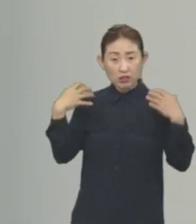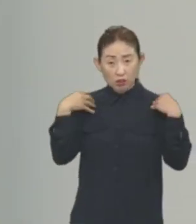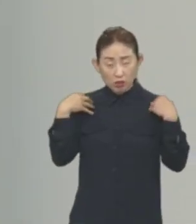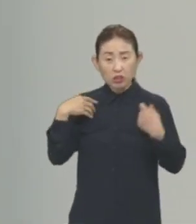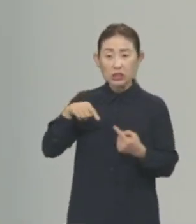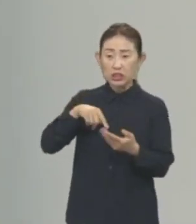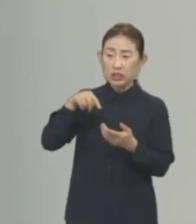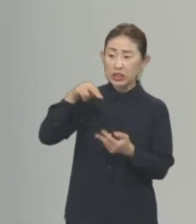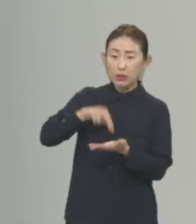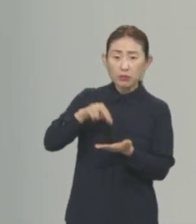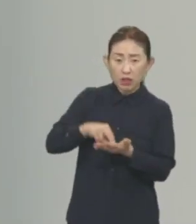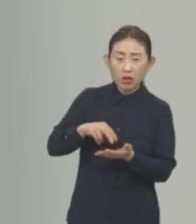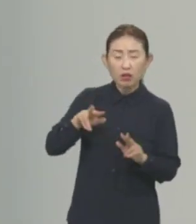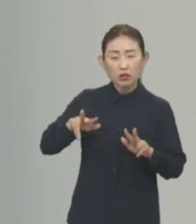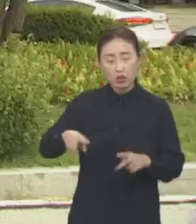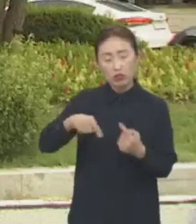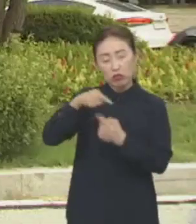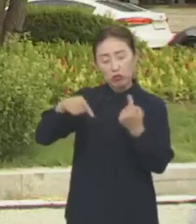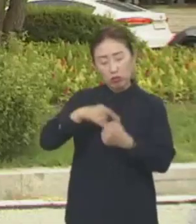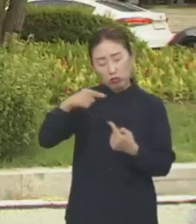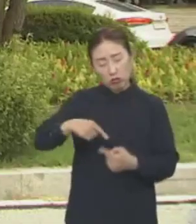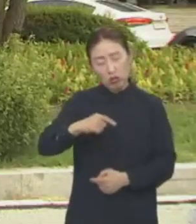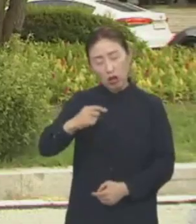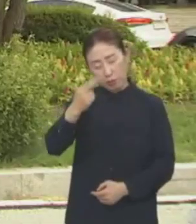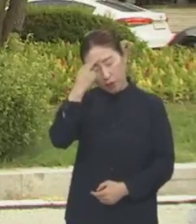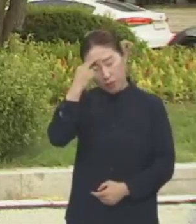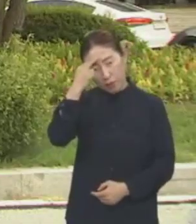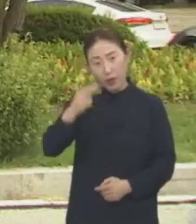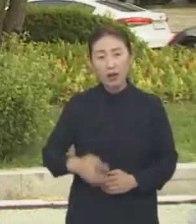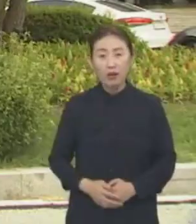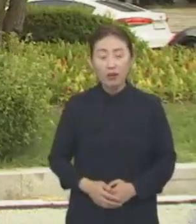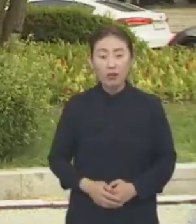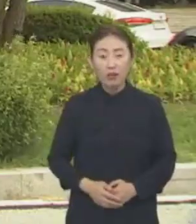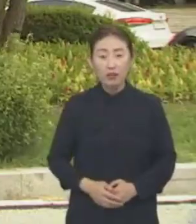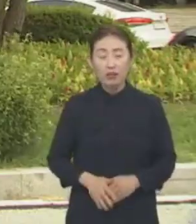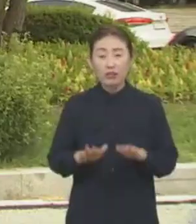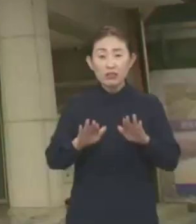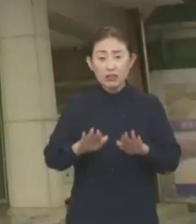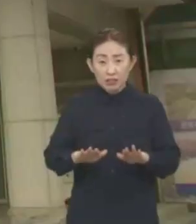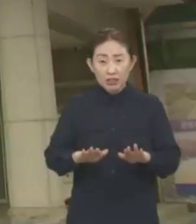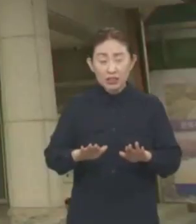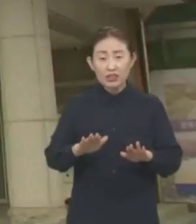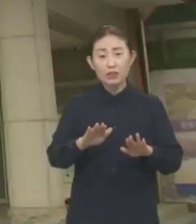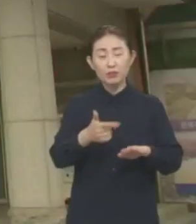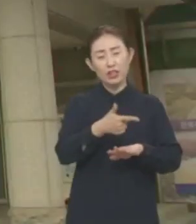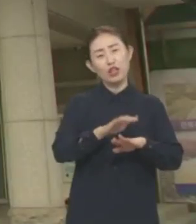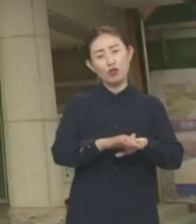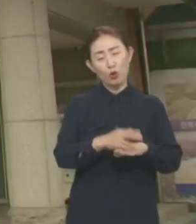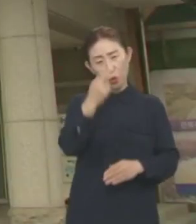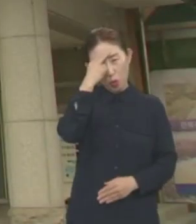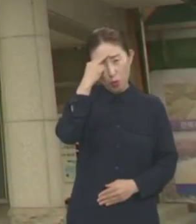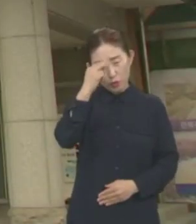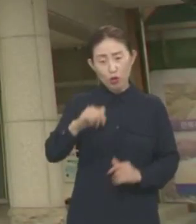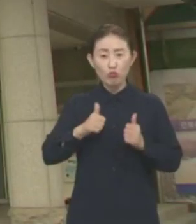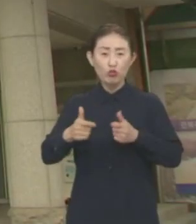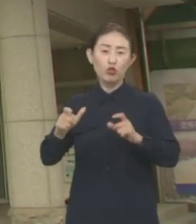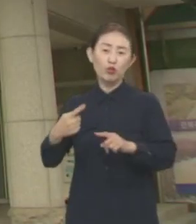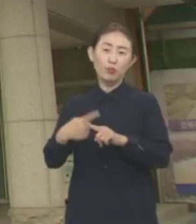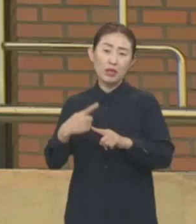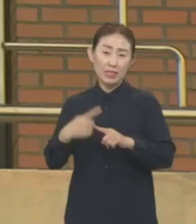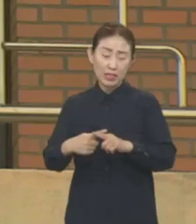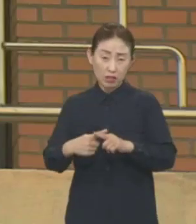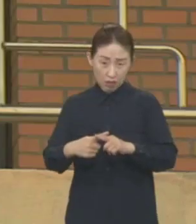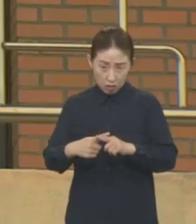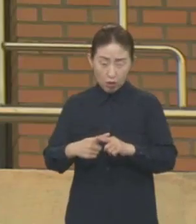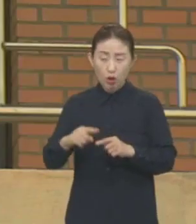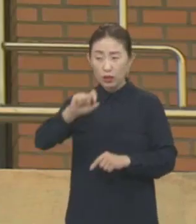살림도 쪼그러들고 있는 겁니다. 세수 안파에 고민인 건 대전뿐만이 아닙니다. 부여구는 지방 교부금 감소에